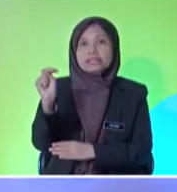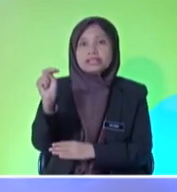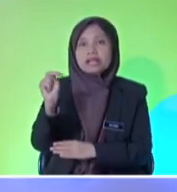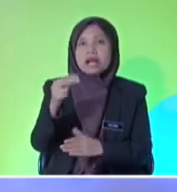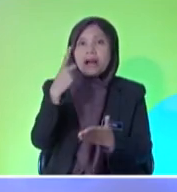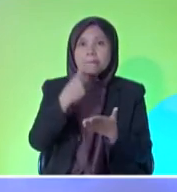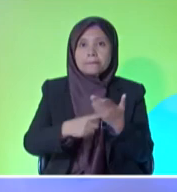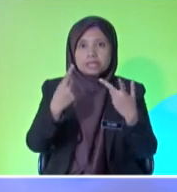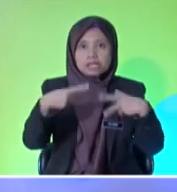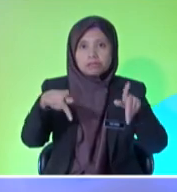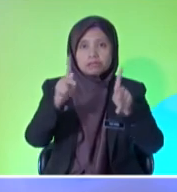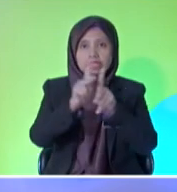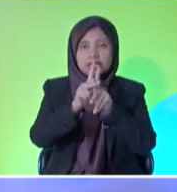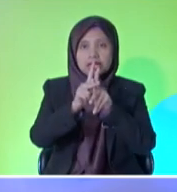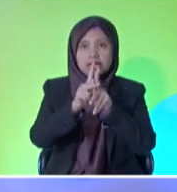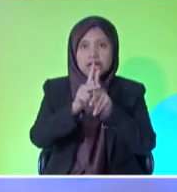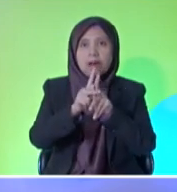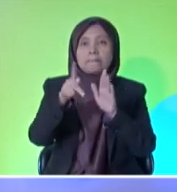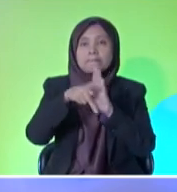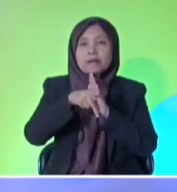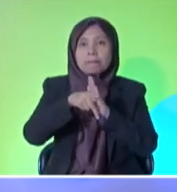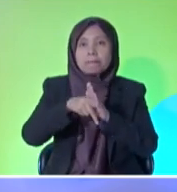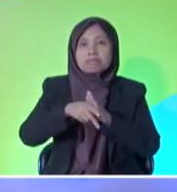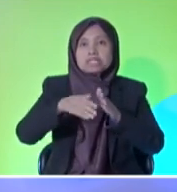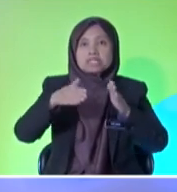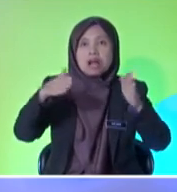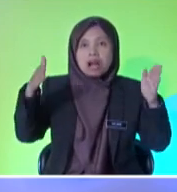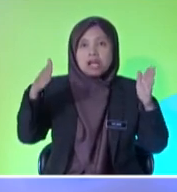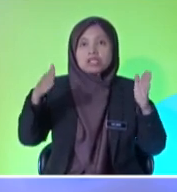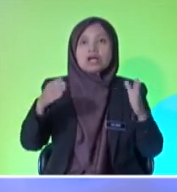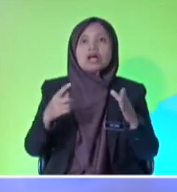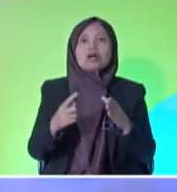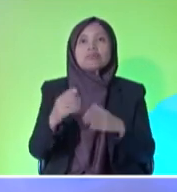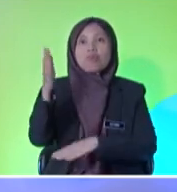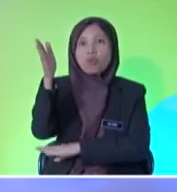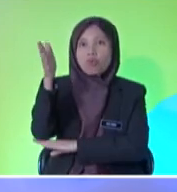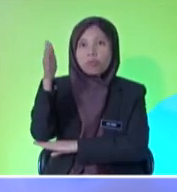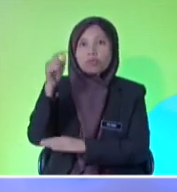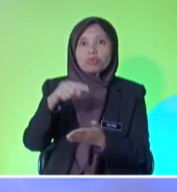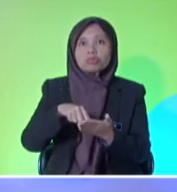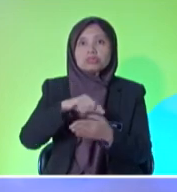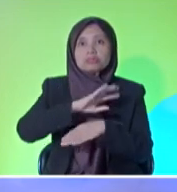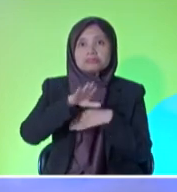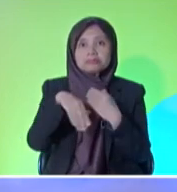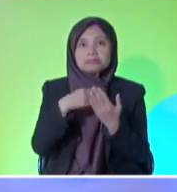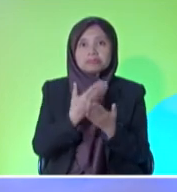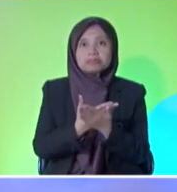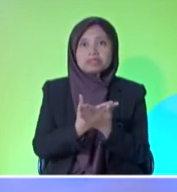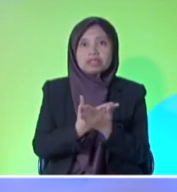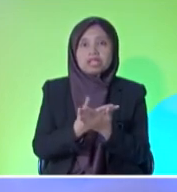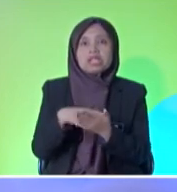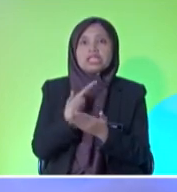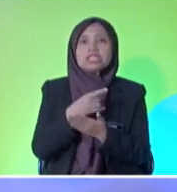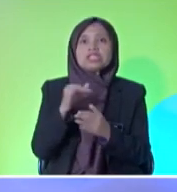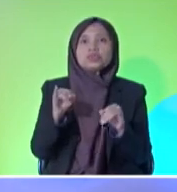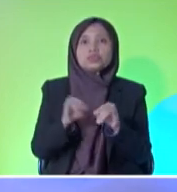kepentingan pembesaran tumbuhan ini kepada manusia hewan dan segala Oke Lepas itu kita akan tengok lagi apakah